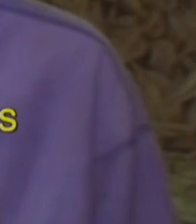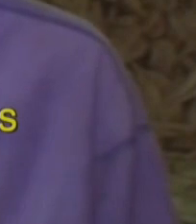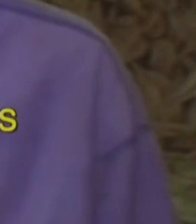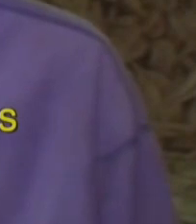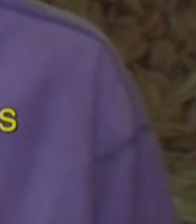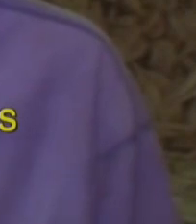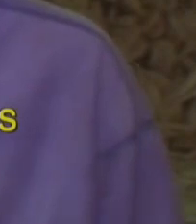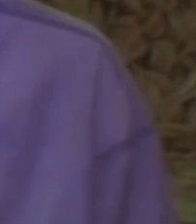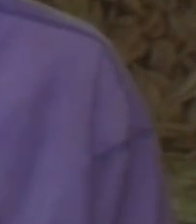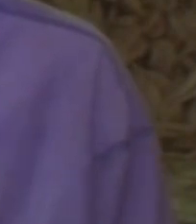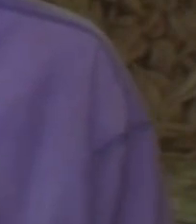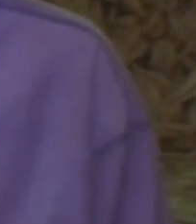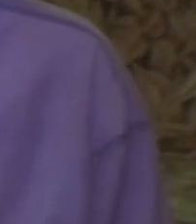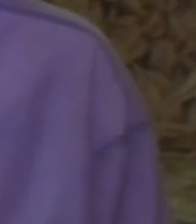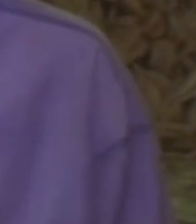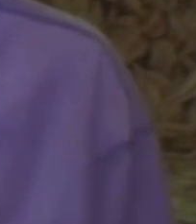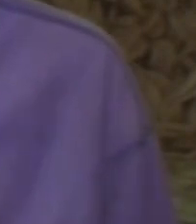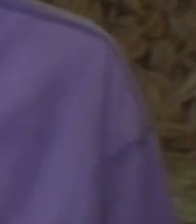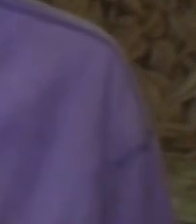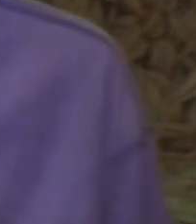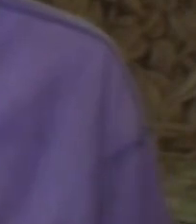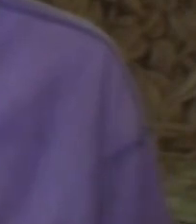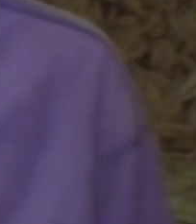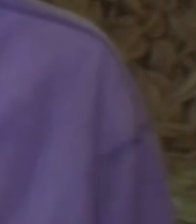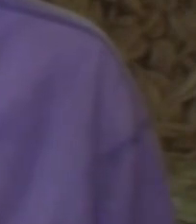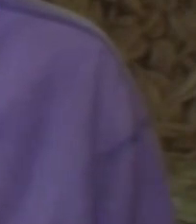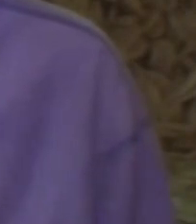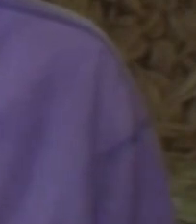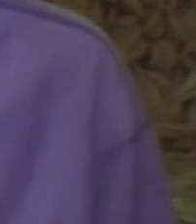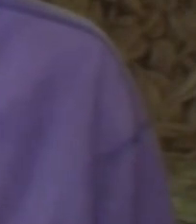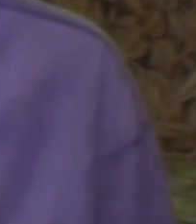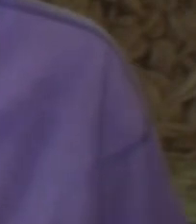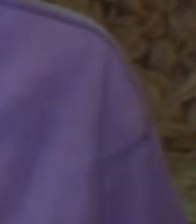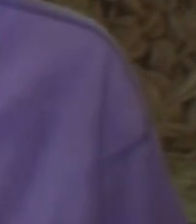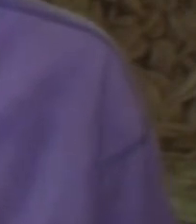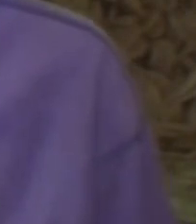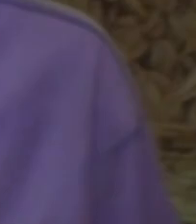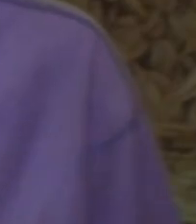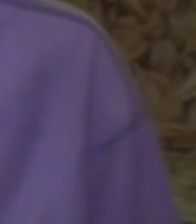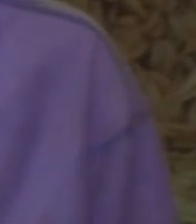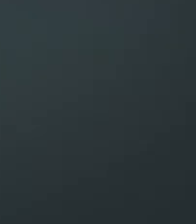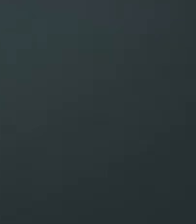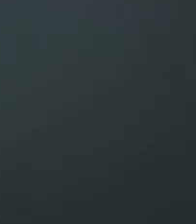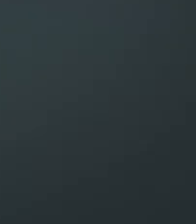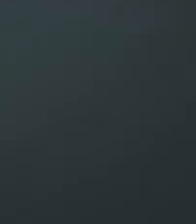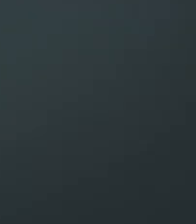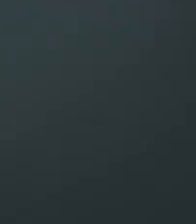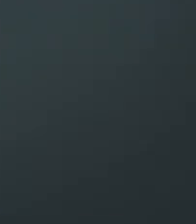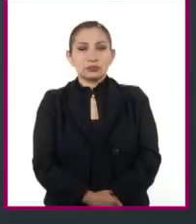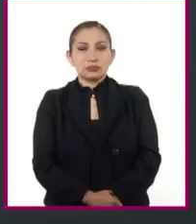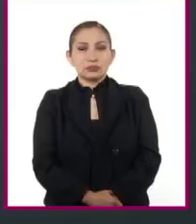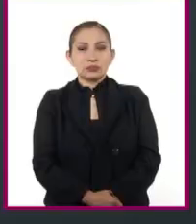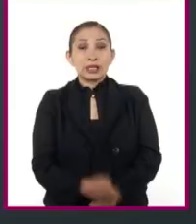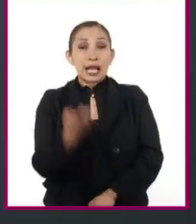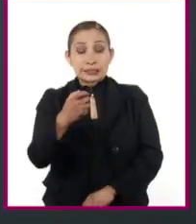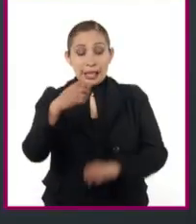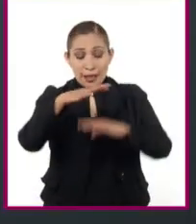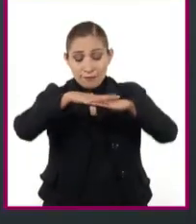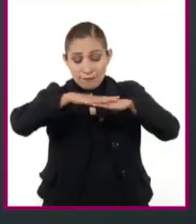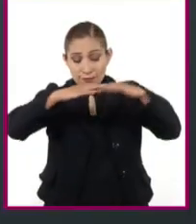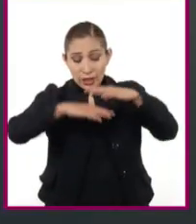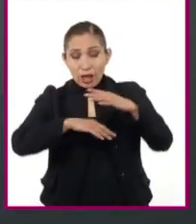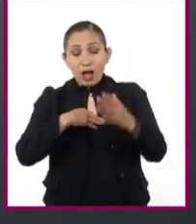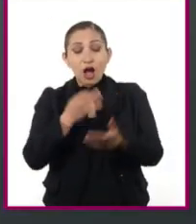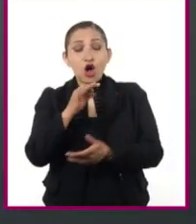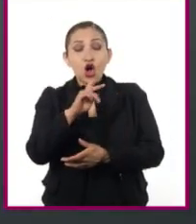anatuletea matatizo ya tumbo mara kwa mara. Nilikuwa familia yangu ilikuwa inapata shida sana ya kuumwa tumbo, typhoid. Este filtro absorbe